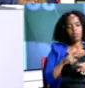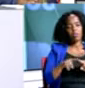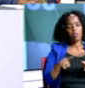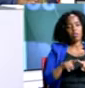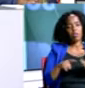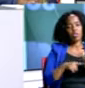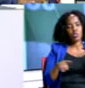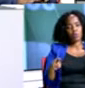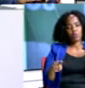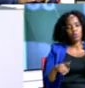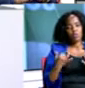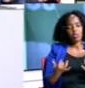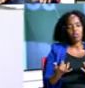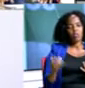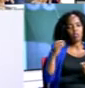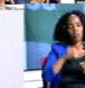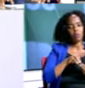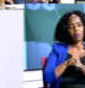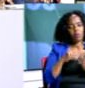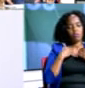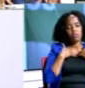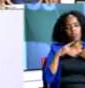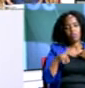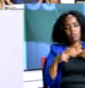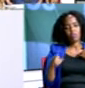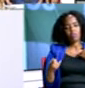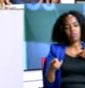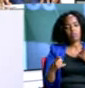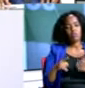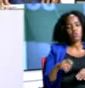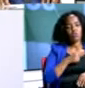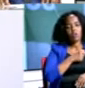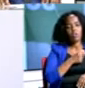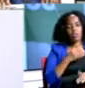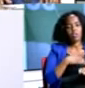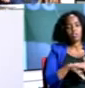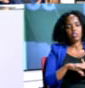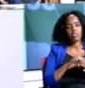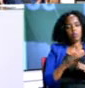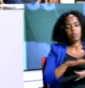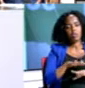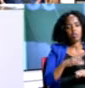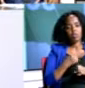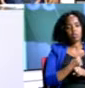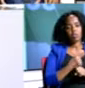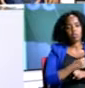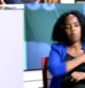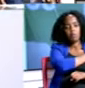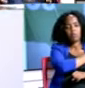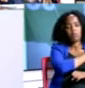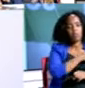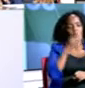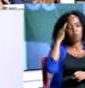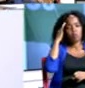ibsu. Kanarratti waan dabalte yoo qabaatte mee hawaasa sodaa kana keessaa baasuudhaaf maal irratti akka hojjetamuu qabu? Haakimoonnis maal hubachuu akka